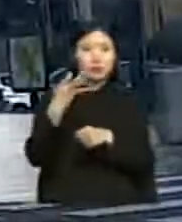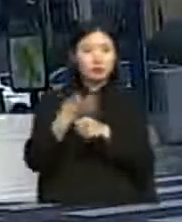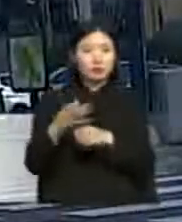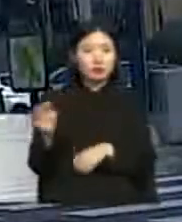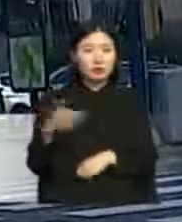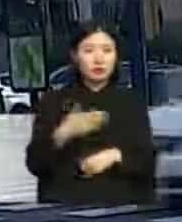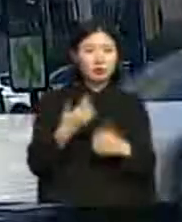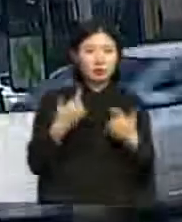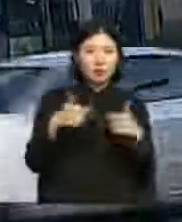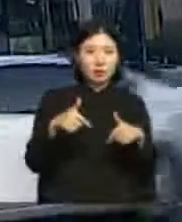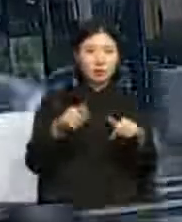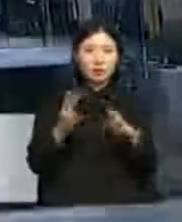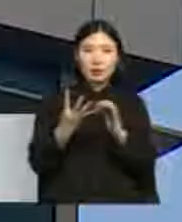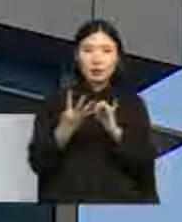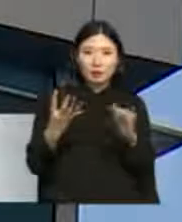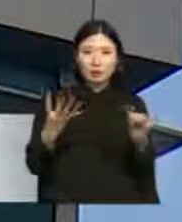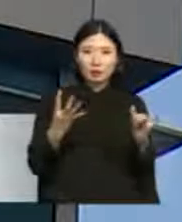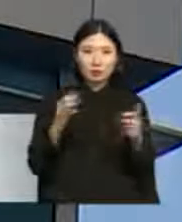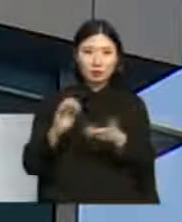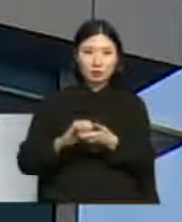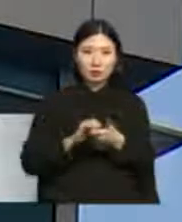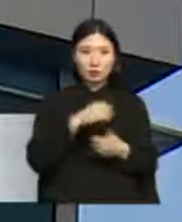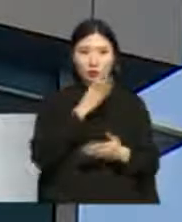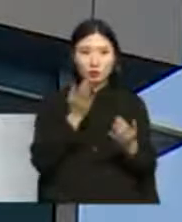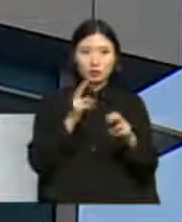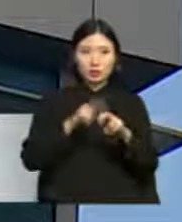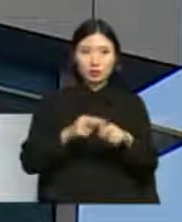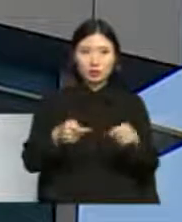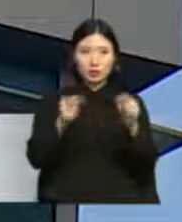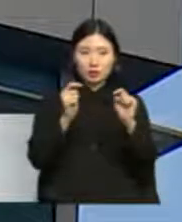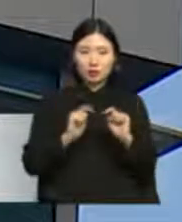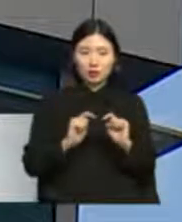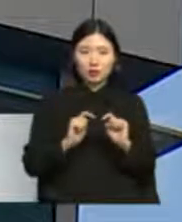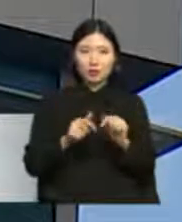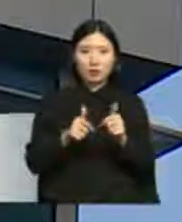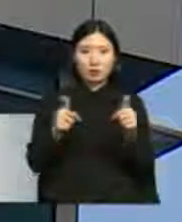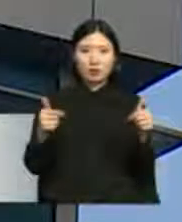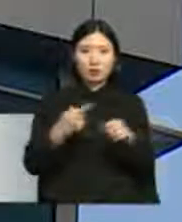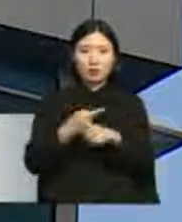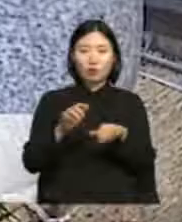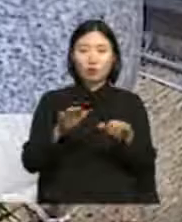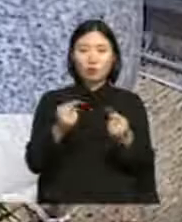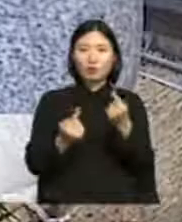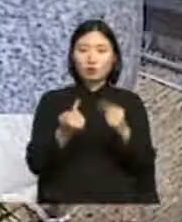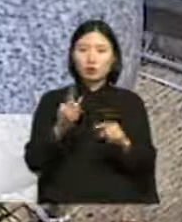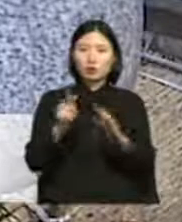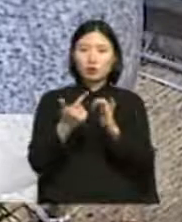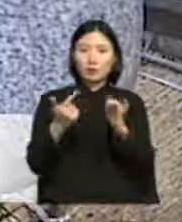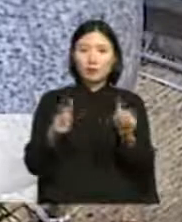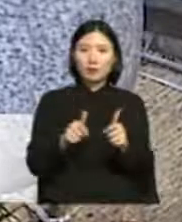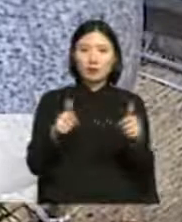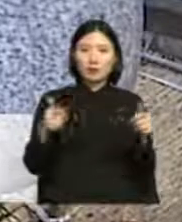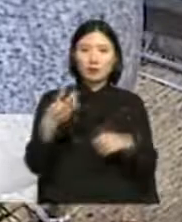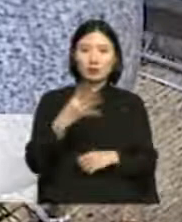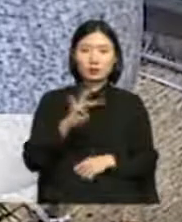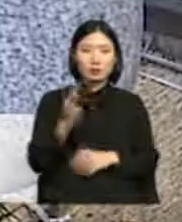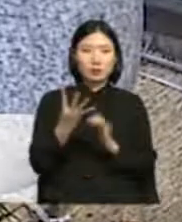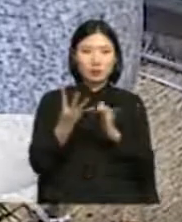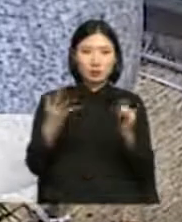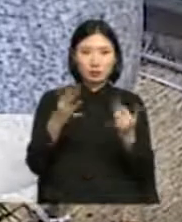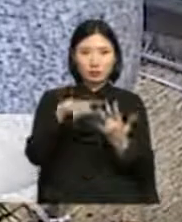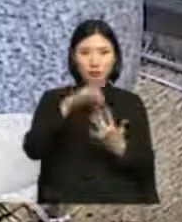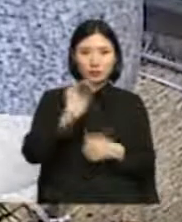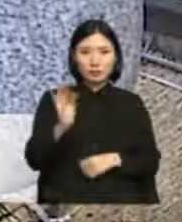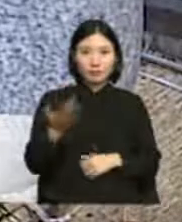부터 매년 400 명 씩 노인일자리 참여 인원을 확대해 왔고 내년에는 올해 보다 600명 드러난 4천 4백 명을